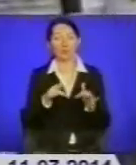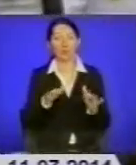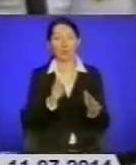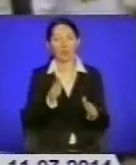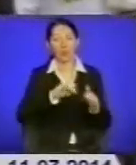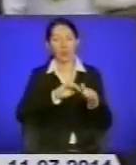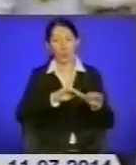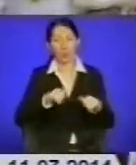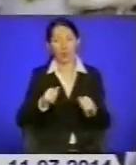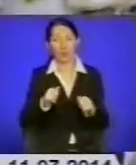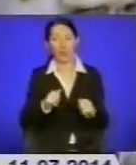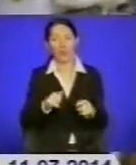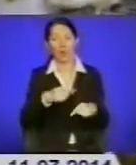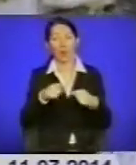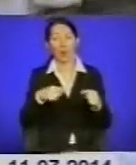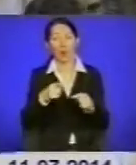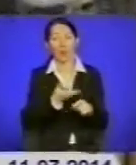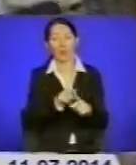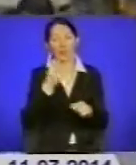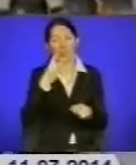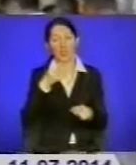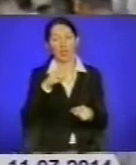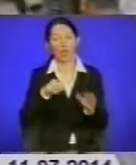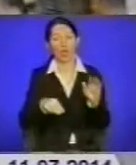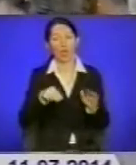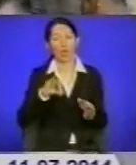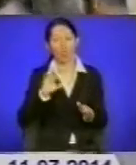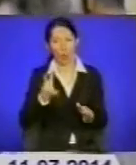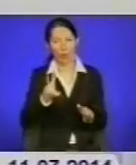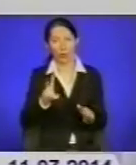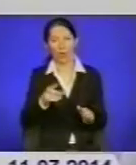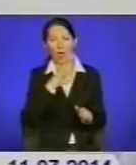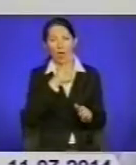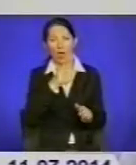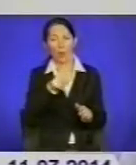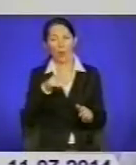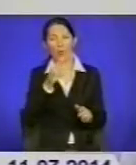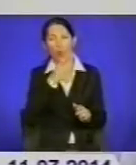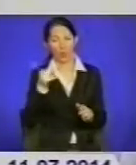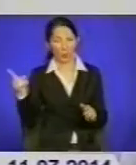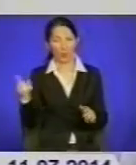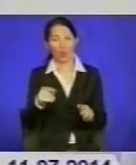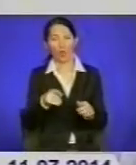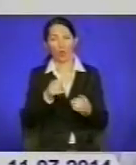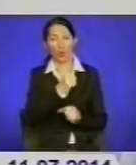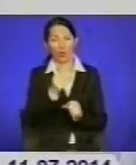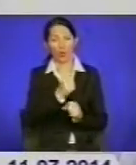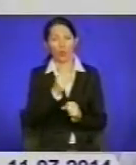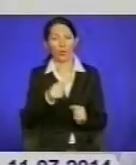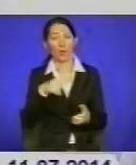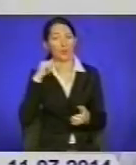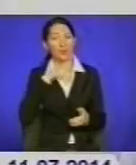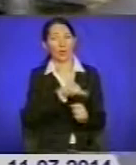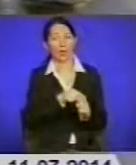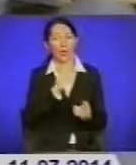обігу більше 20 тонн протермінованої тушонки м'ясної, яка була виробництвом Бучацький